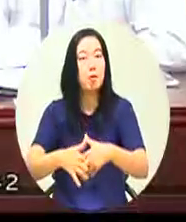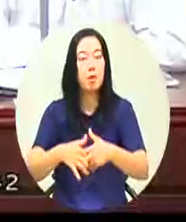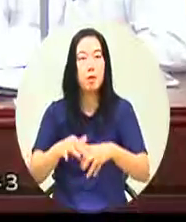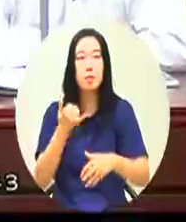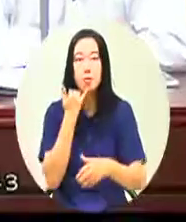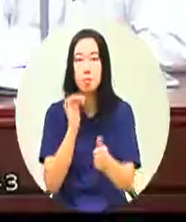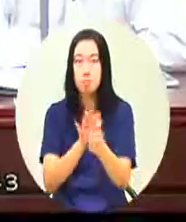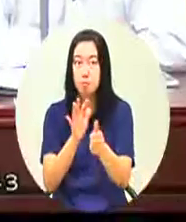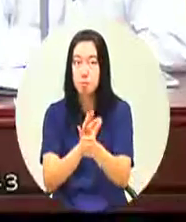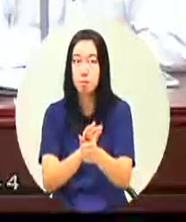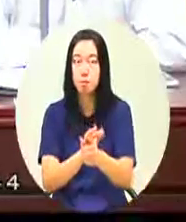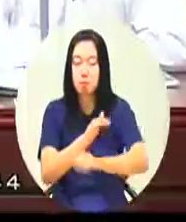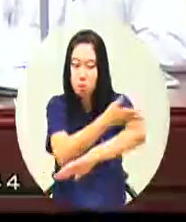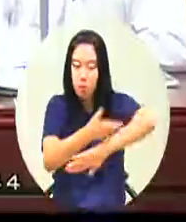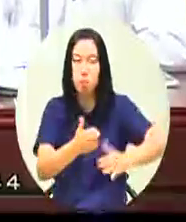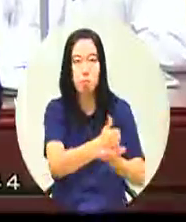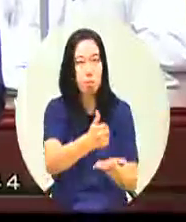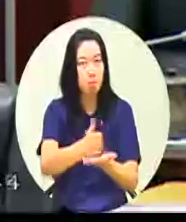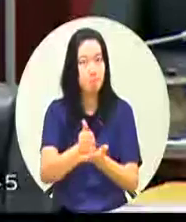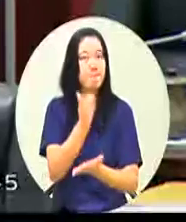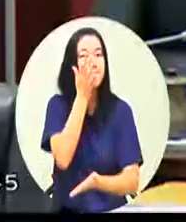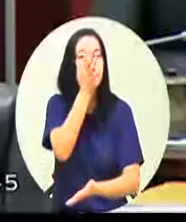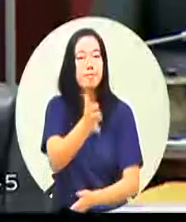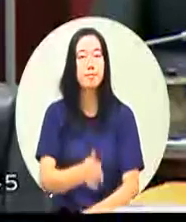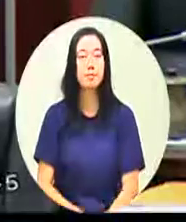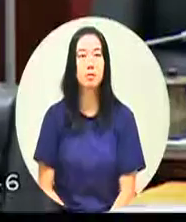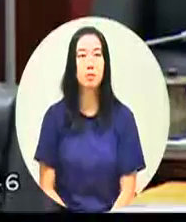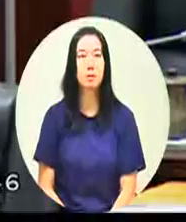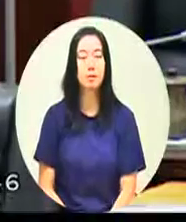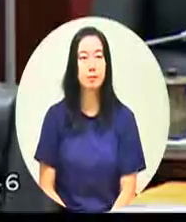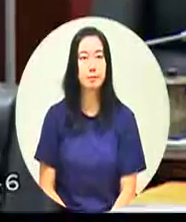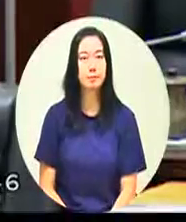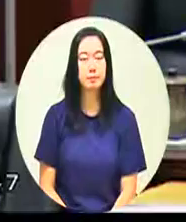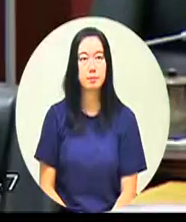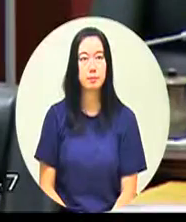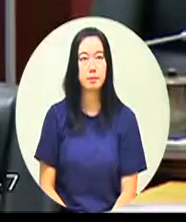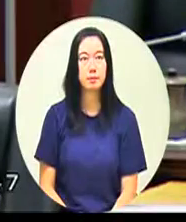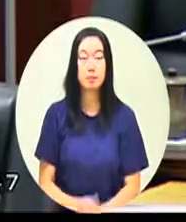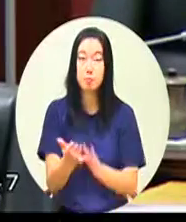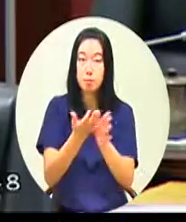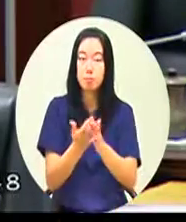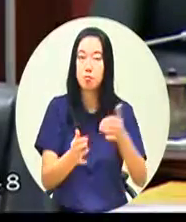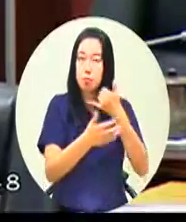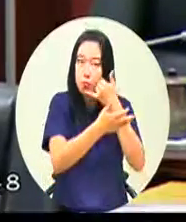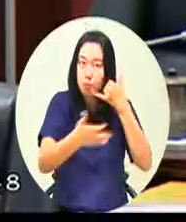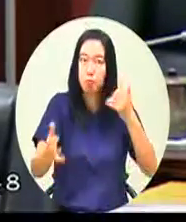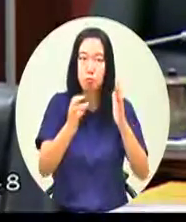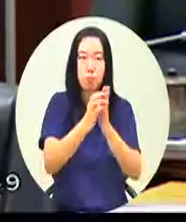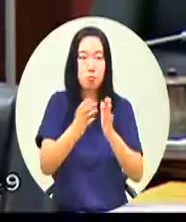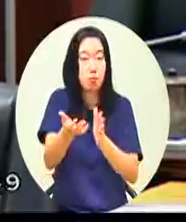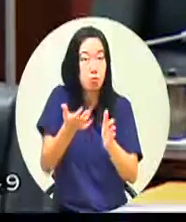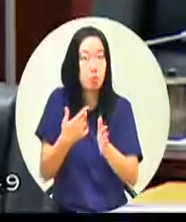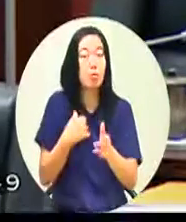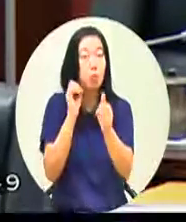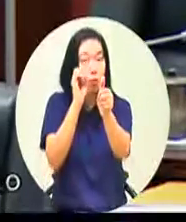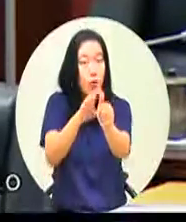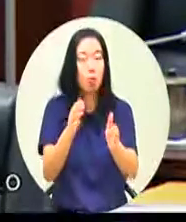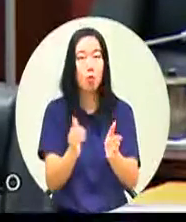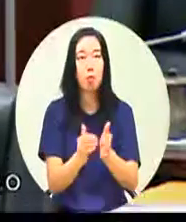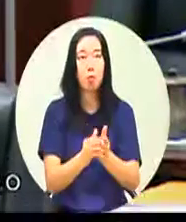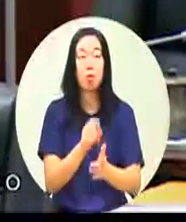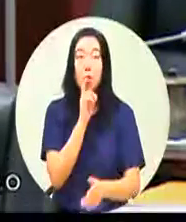较有效率的一个改善。 好，那局长还有一点哈，就刚刚跟海洋局所提到的这个我们